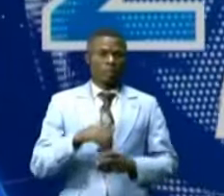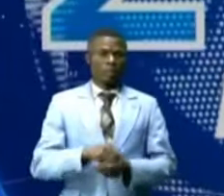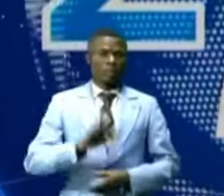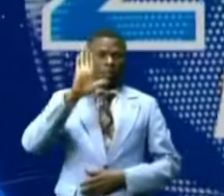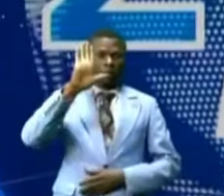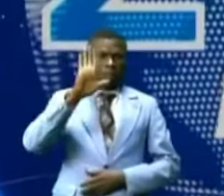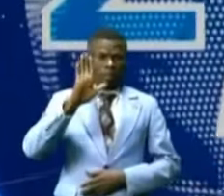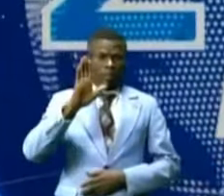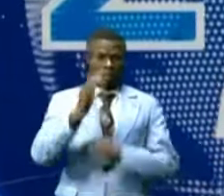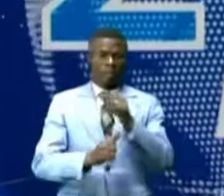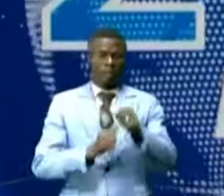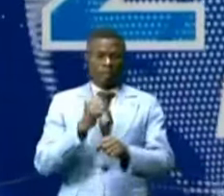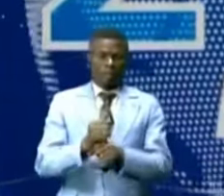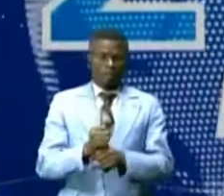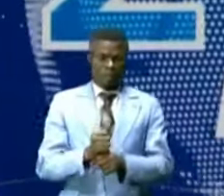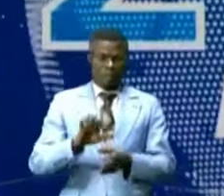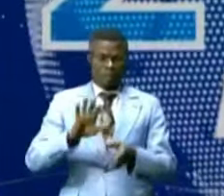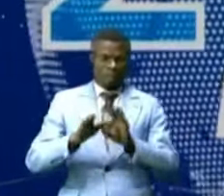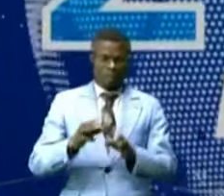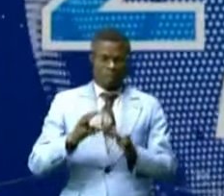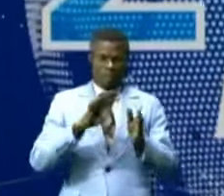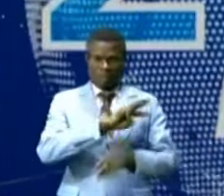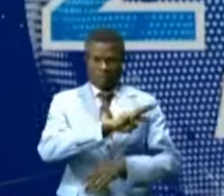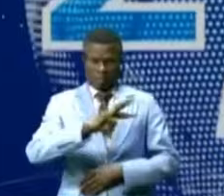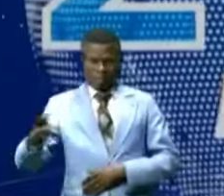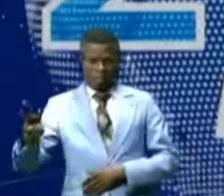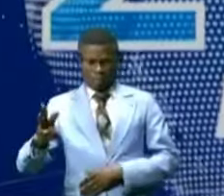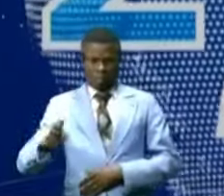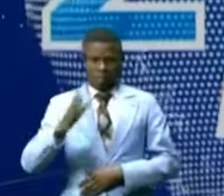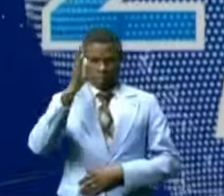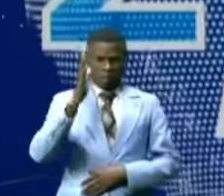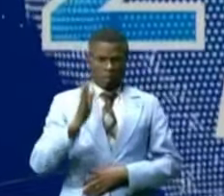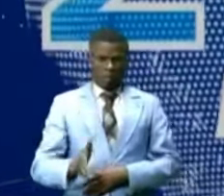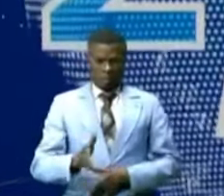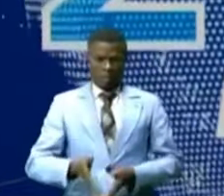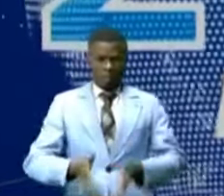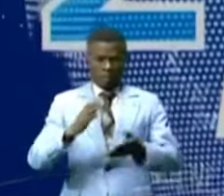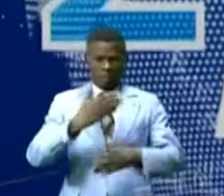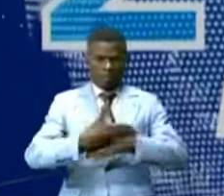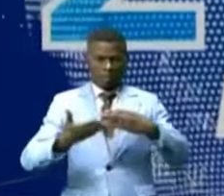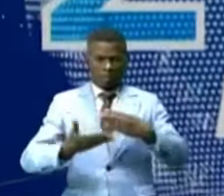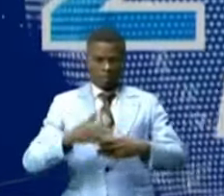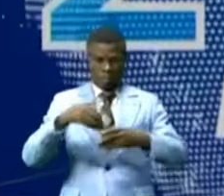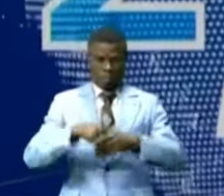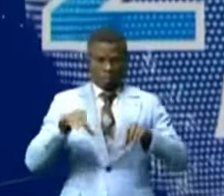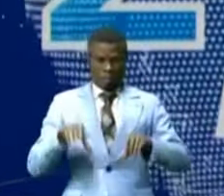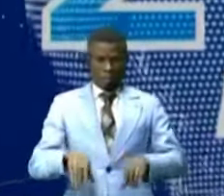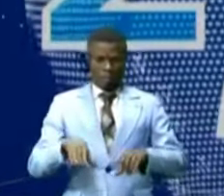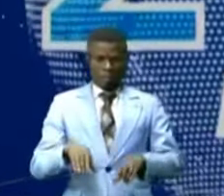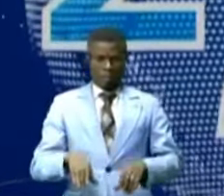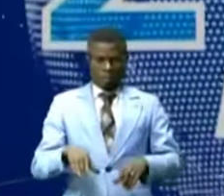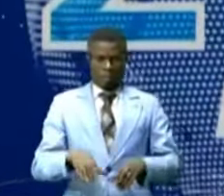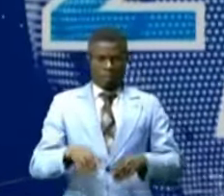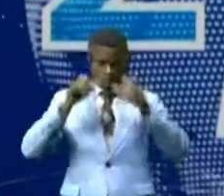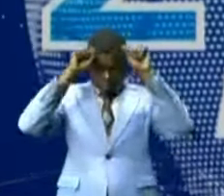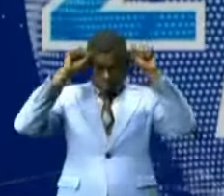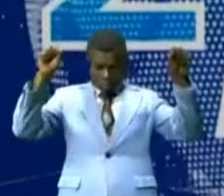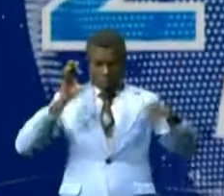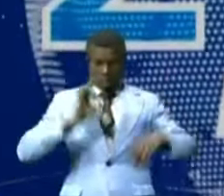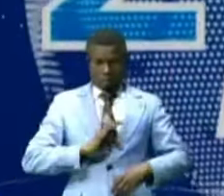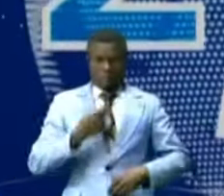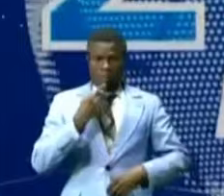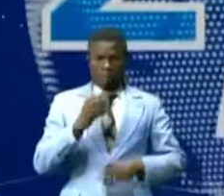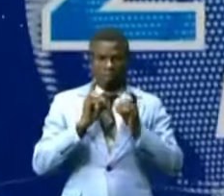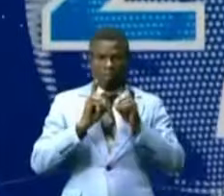Congo. Devant le Congrès, le chef de l'État a tenu aujourd'hui donc son dernier congrès,